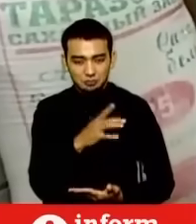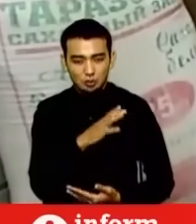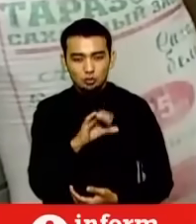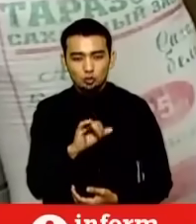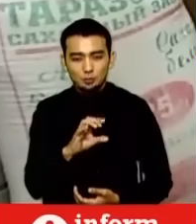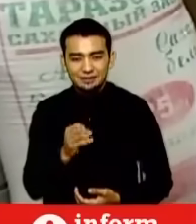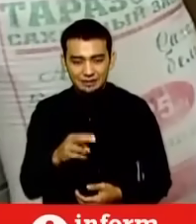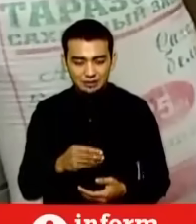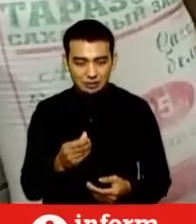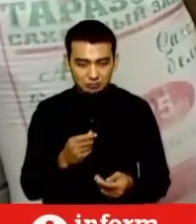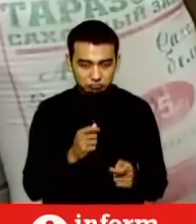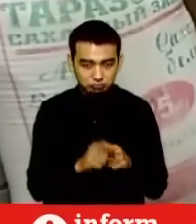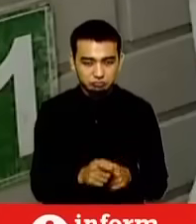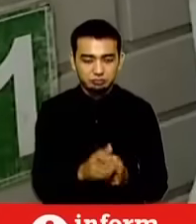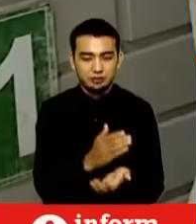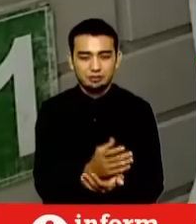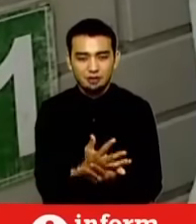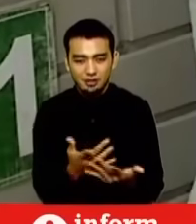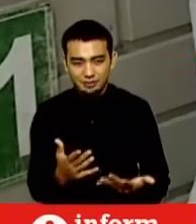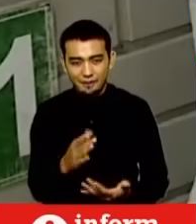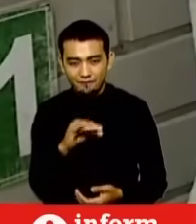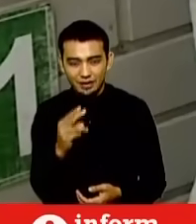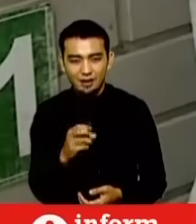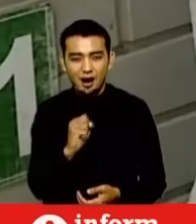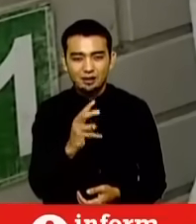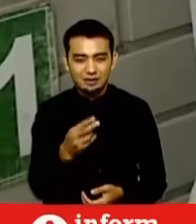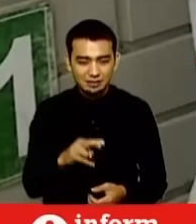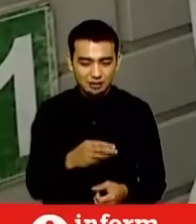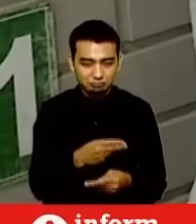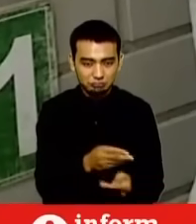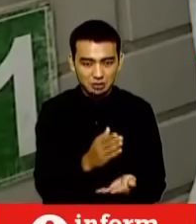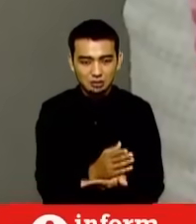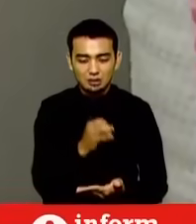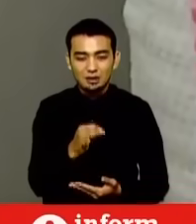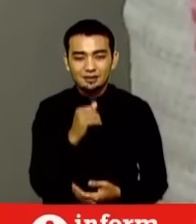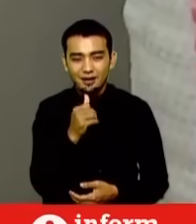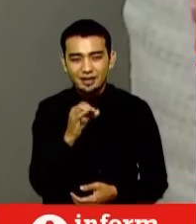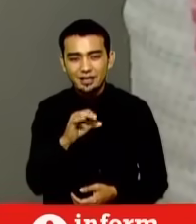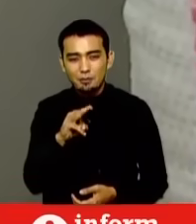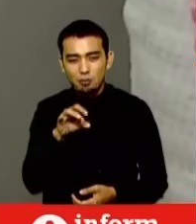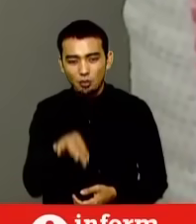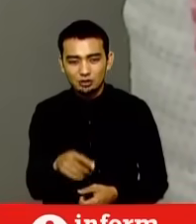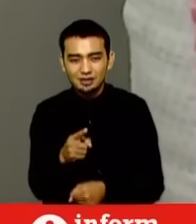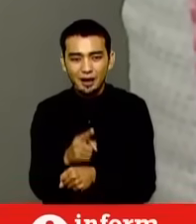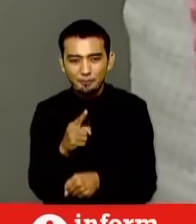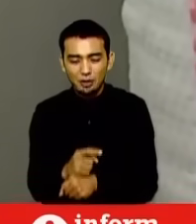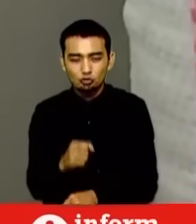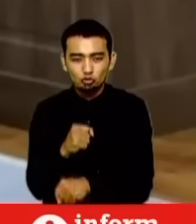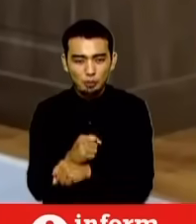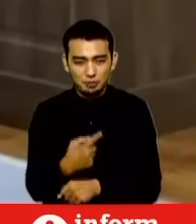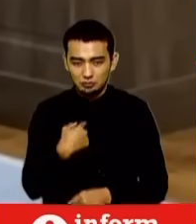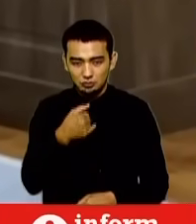Субсидия көлемі де артқан, зауыттарға түрлі жеңілдіктер қарастырылған. Ал сауда комитетінің өкілдері қант импортына ешқандай шектеу жоқ деп